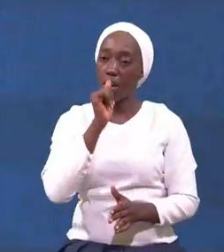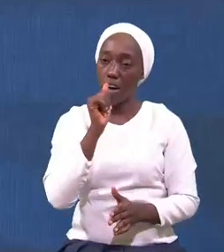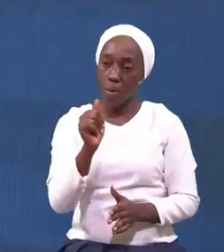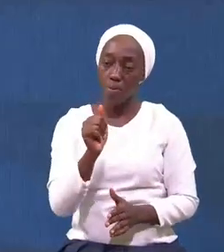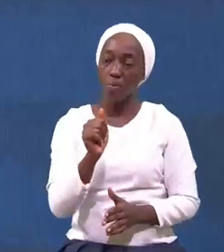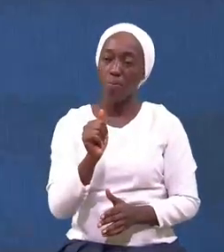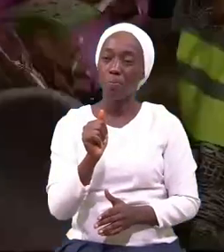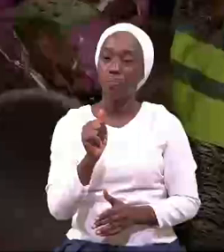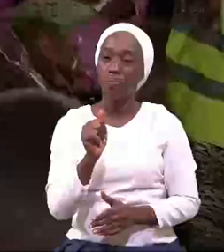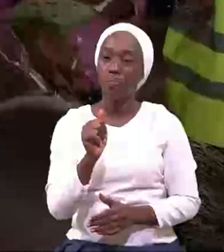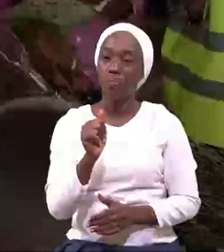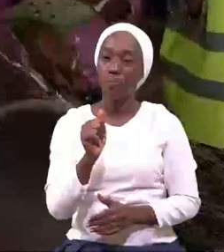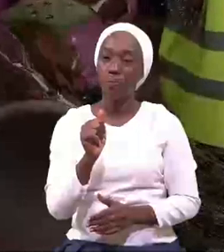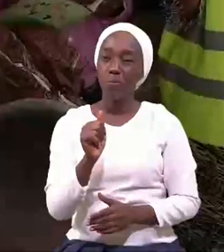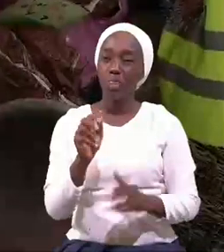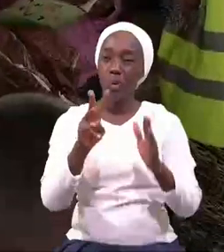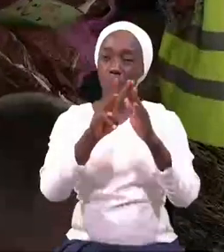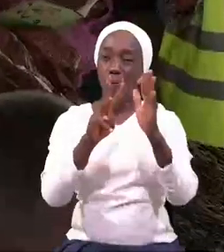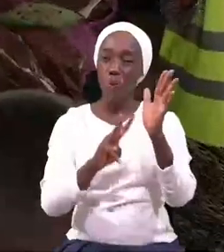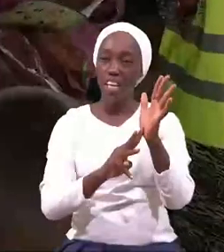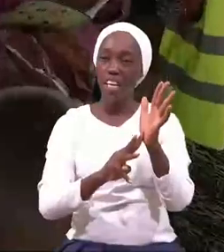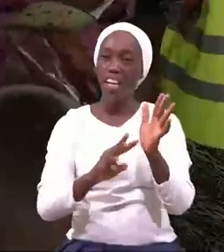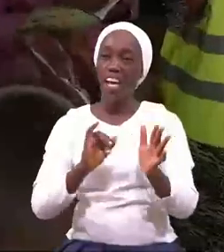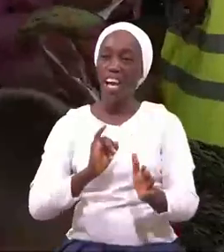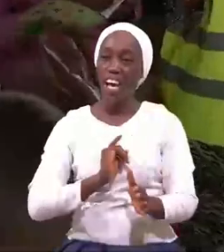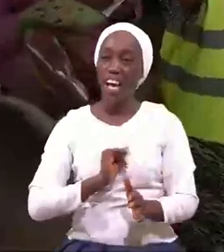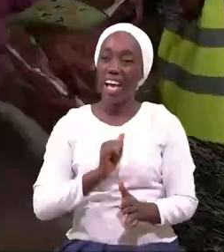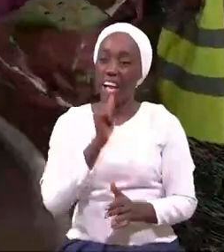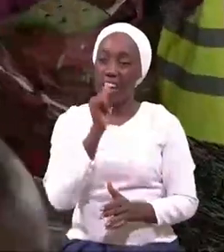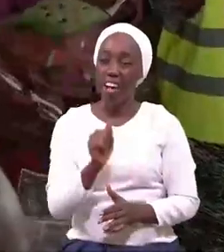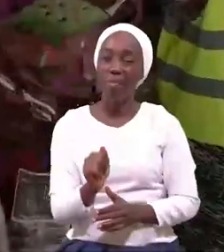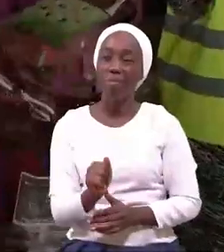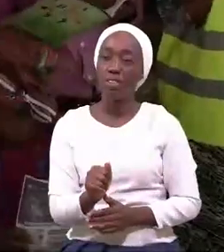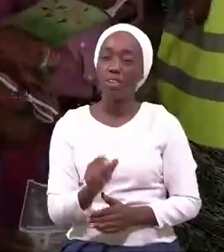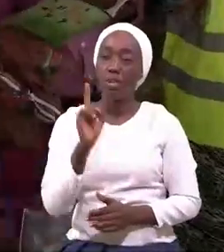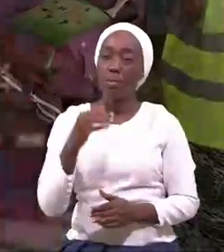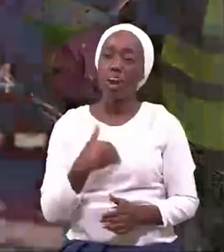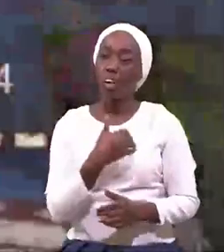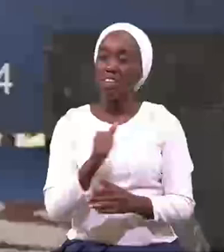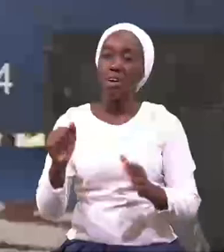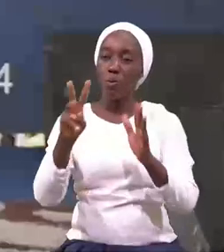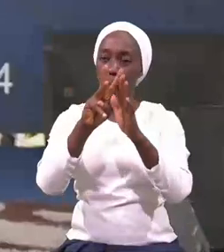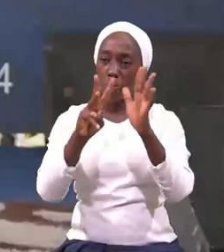Ce qui veut dire simplement, j'ai la volonté. Vous devez avoir une volonté.